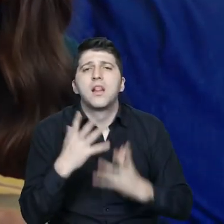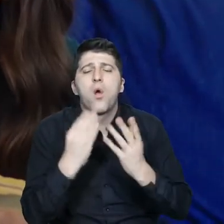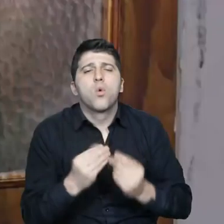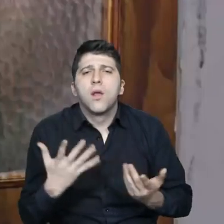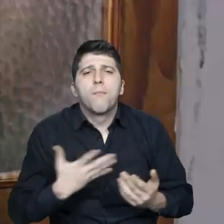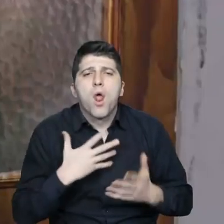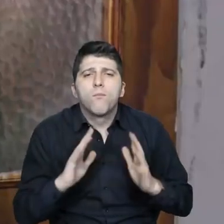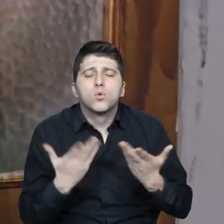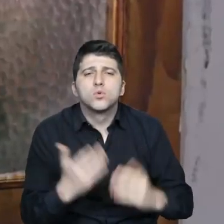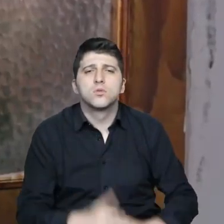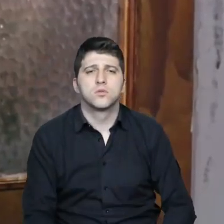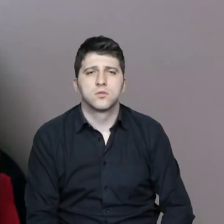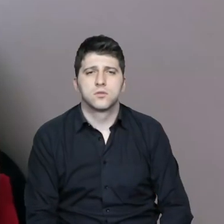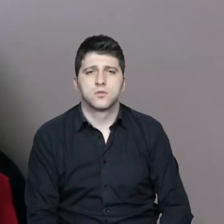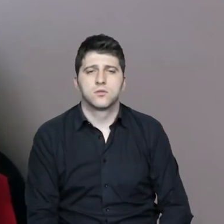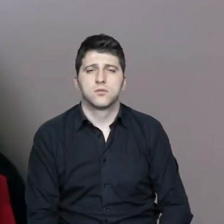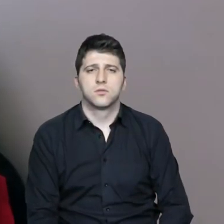niye moralin bozuk?